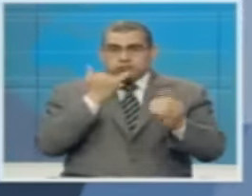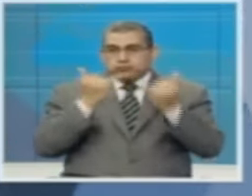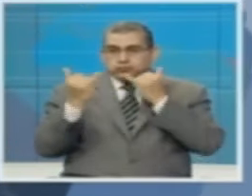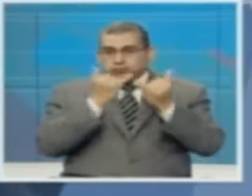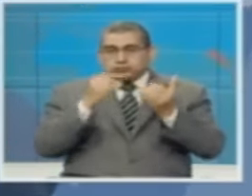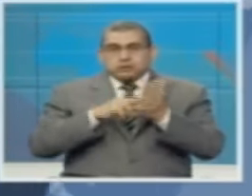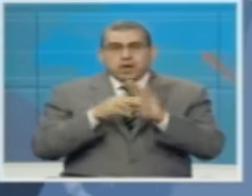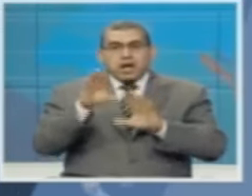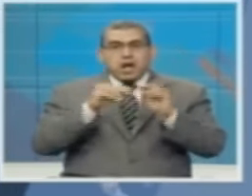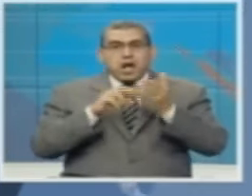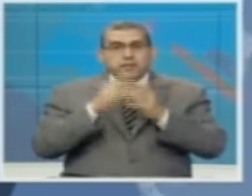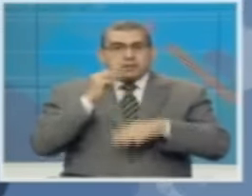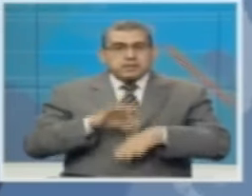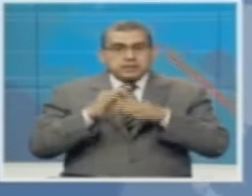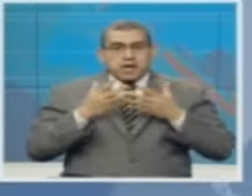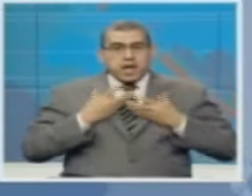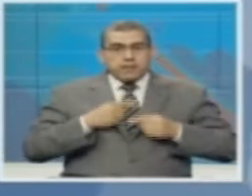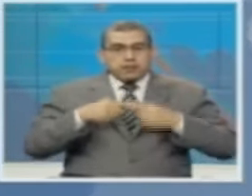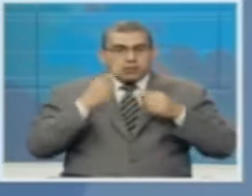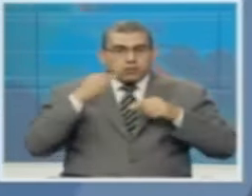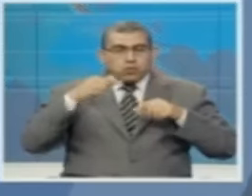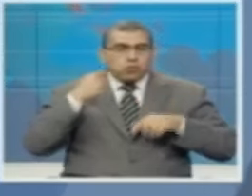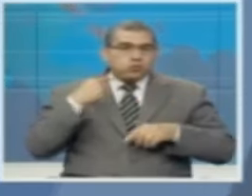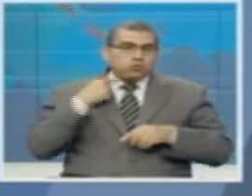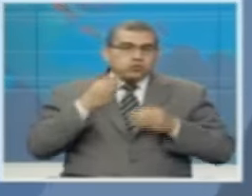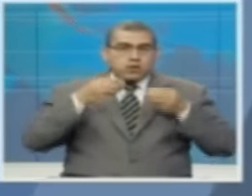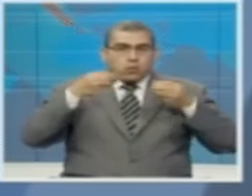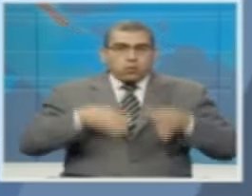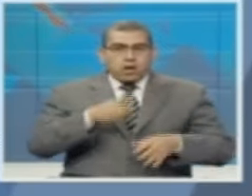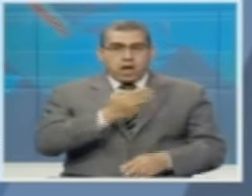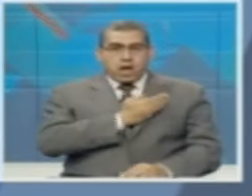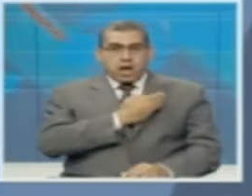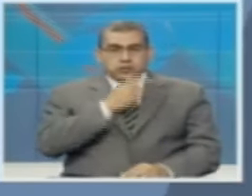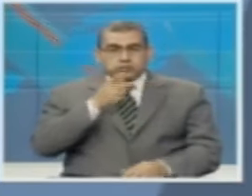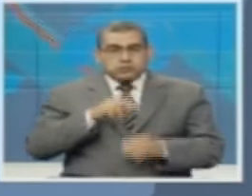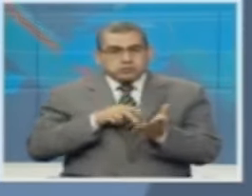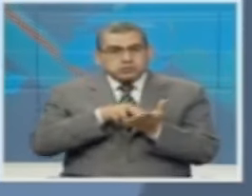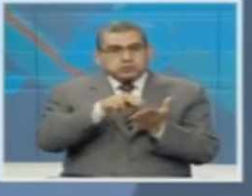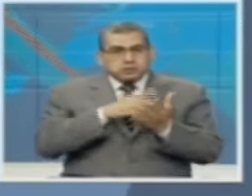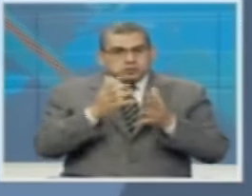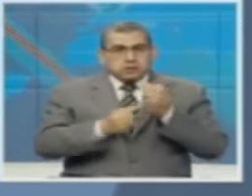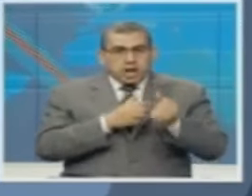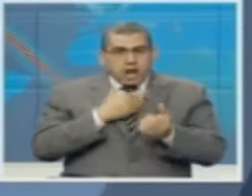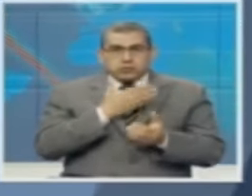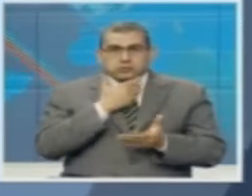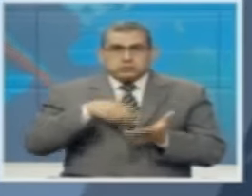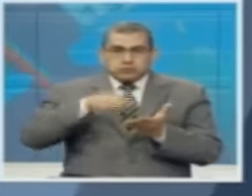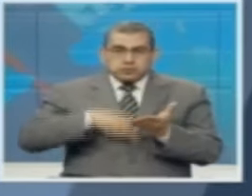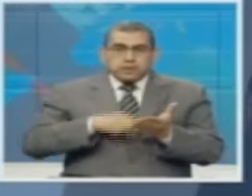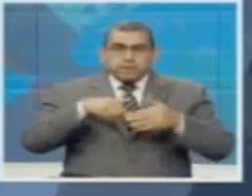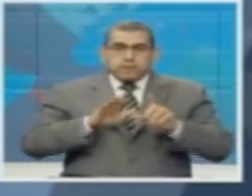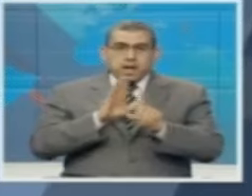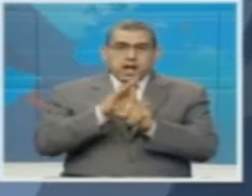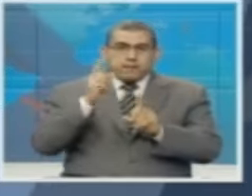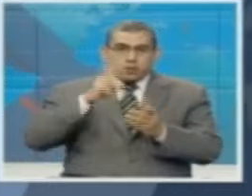الأوضاع الإنسانية والأمنية المتردية في قطاع غزة، وكذلك المساعي الرامية لضمان تنفيذ قرار مجلس